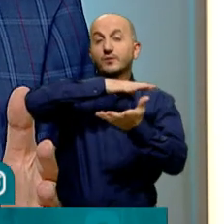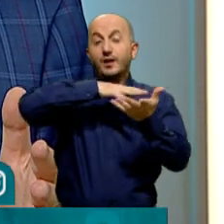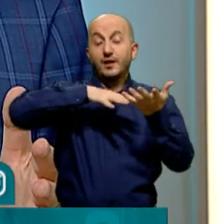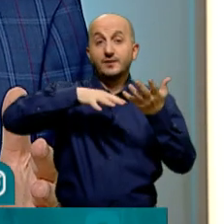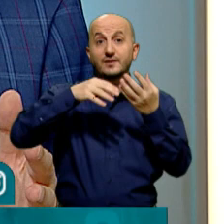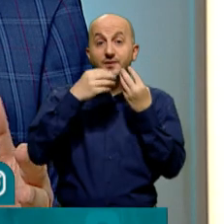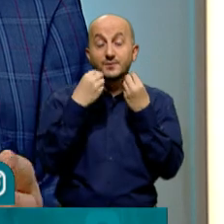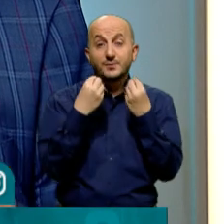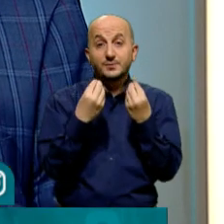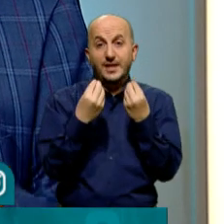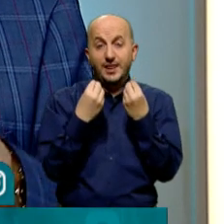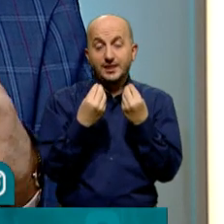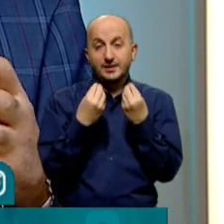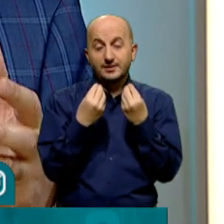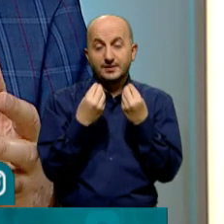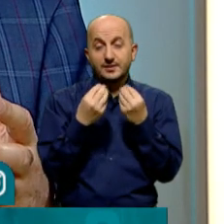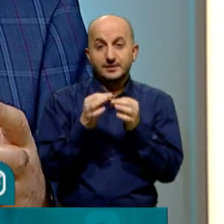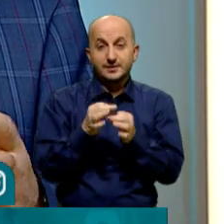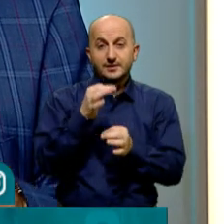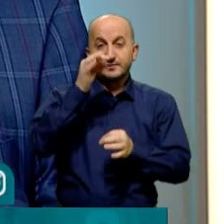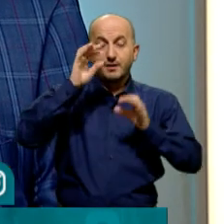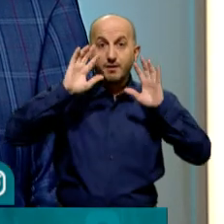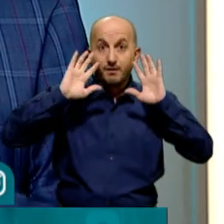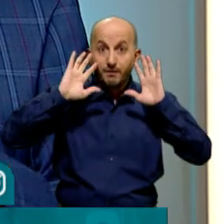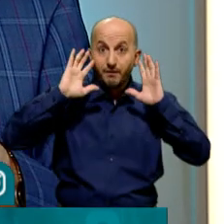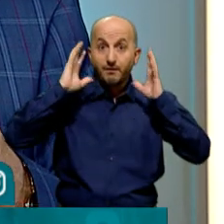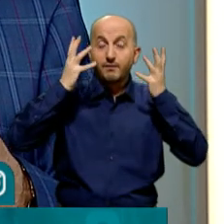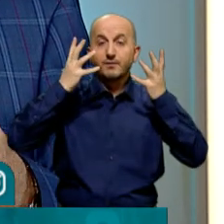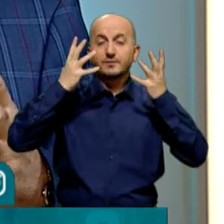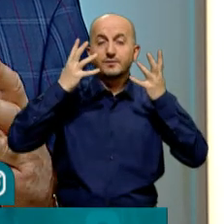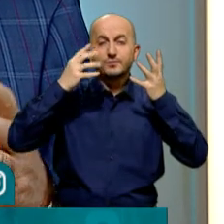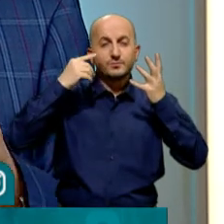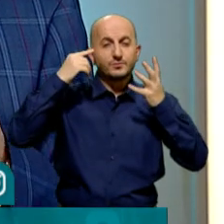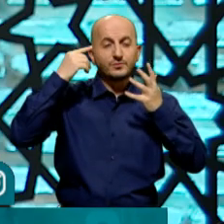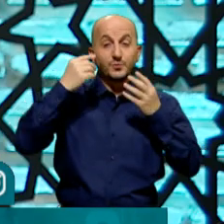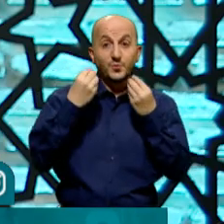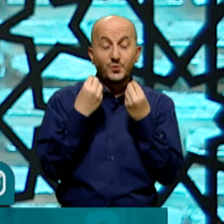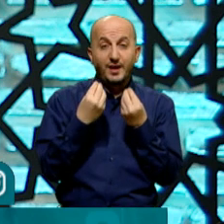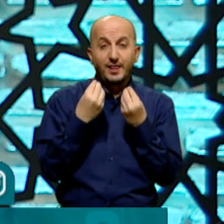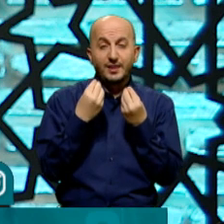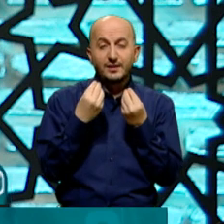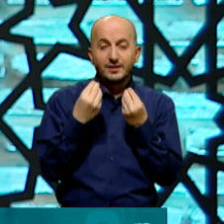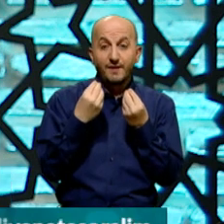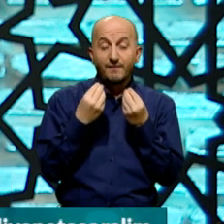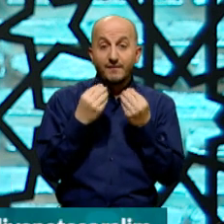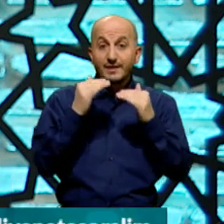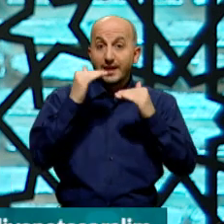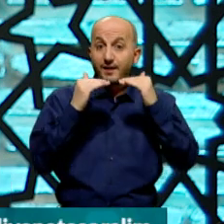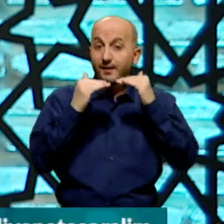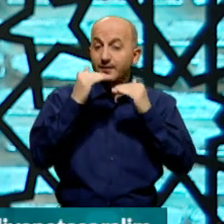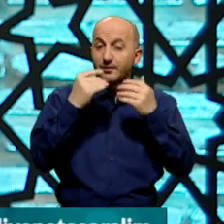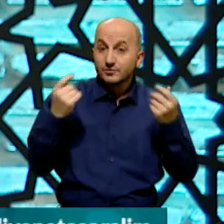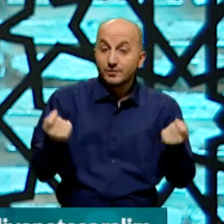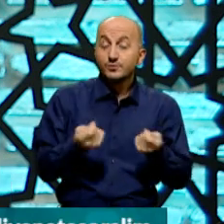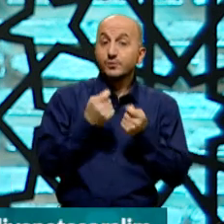bir güzellikte, insanı hayrete düşürecek, akılları hayrete düşürecek bir güzellikte ve ahenkte çalışıyor. O halde bir